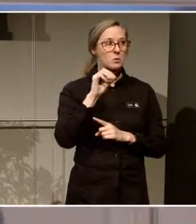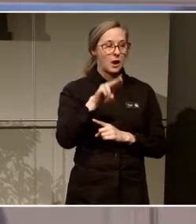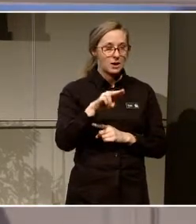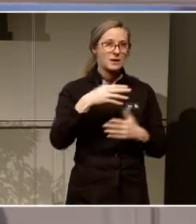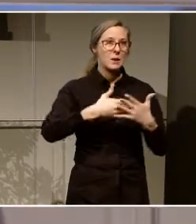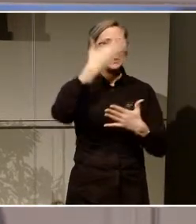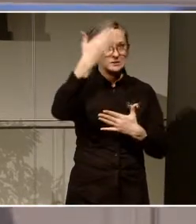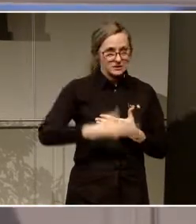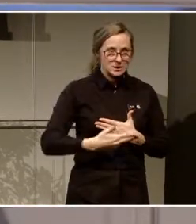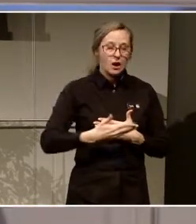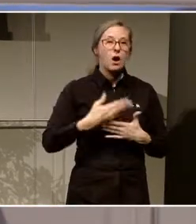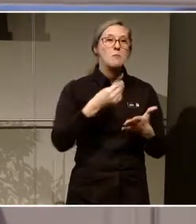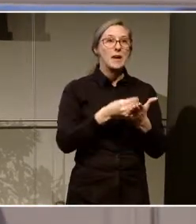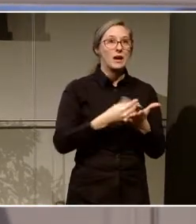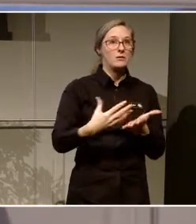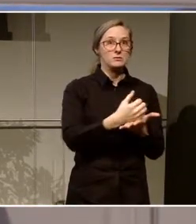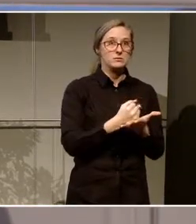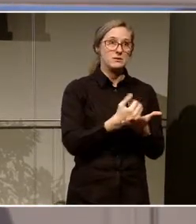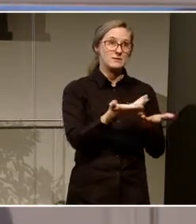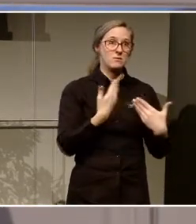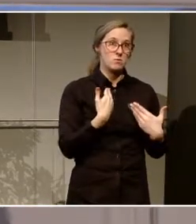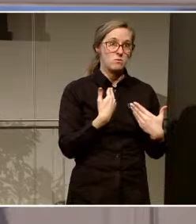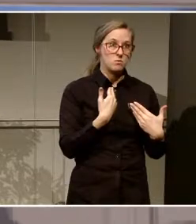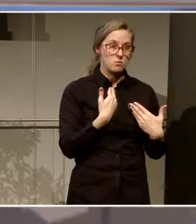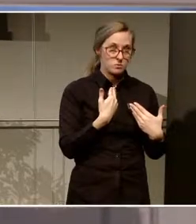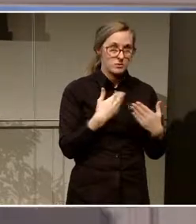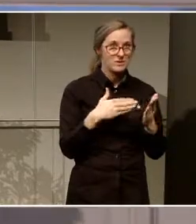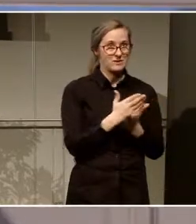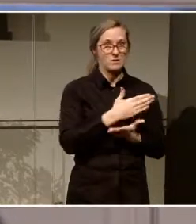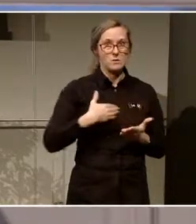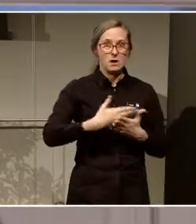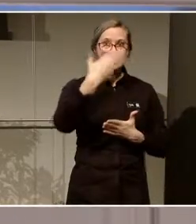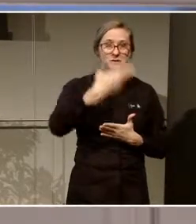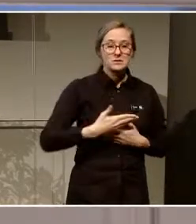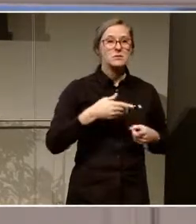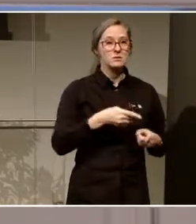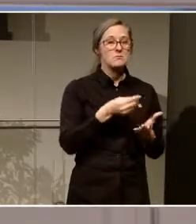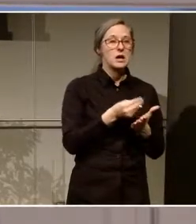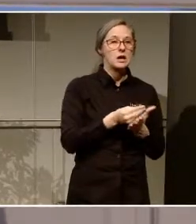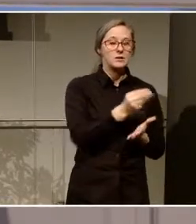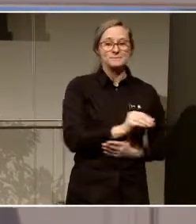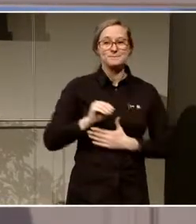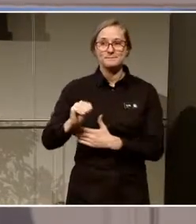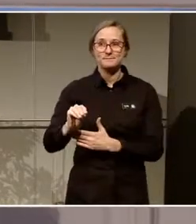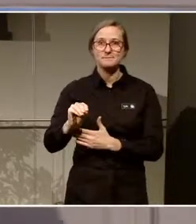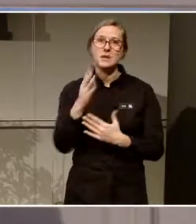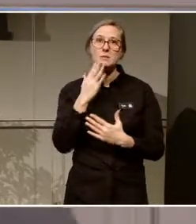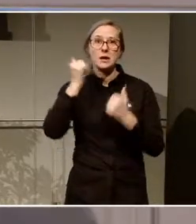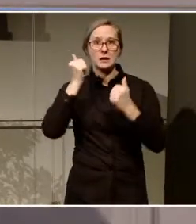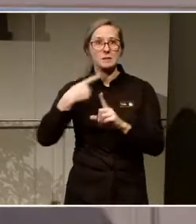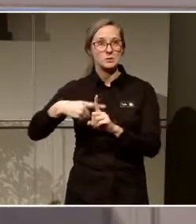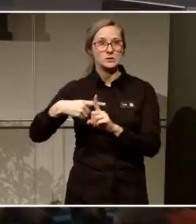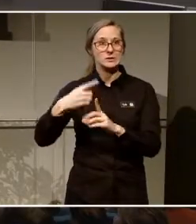pengarna vi får in för vad det kostar att ha en .se-adress varje år använder vi för att verka för ett bättre och mer positivt